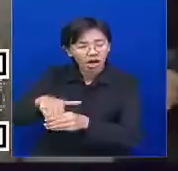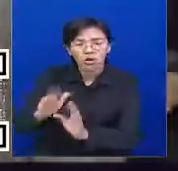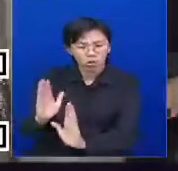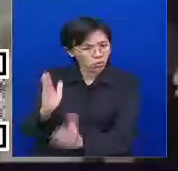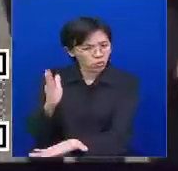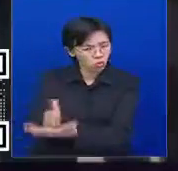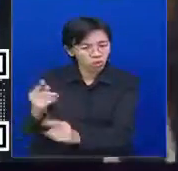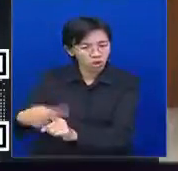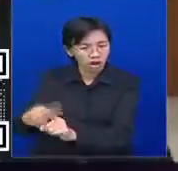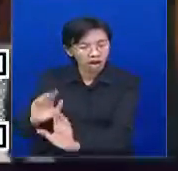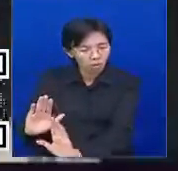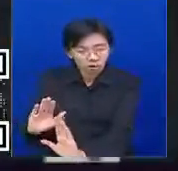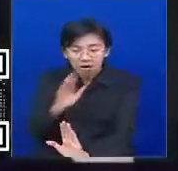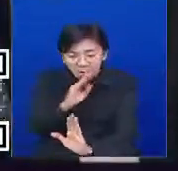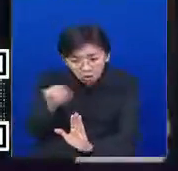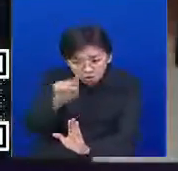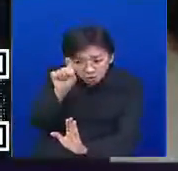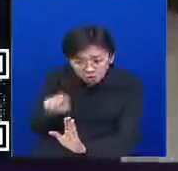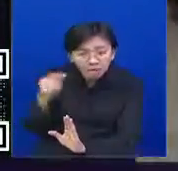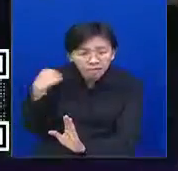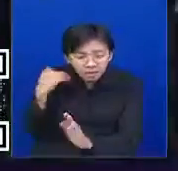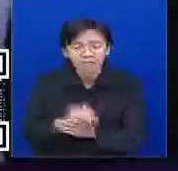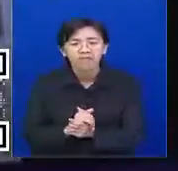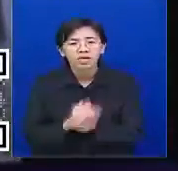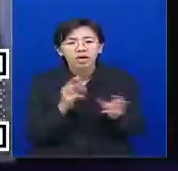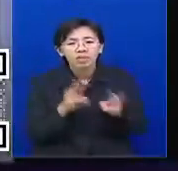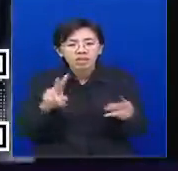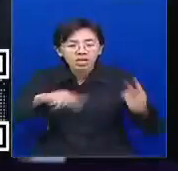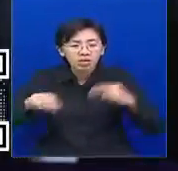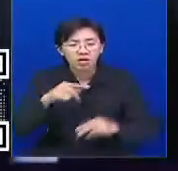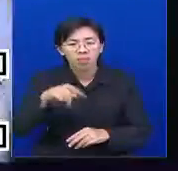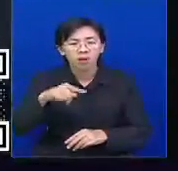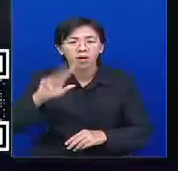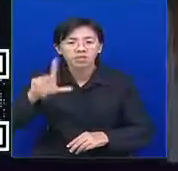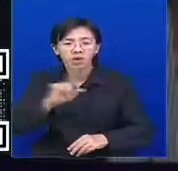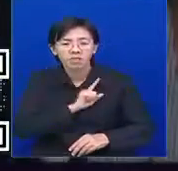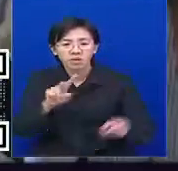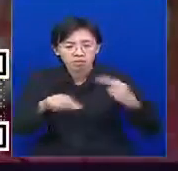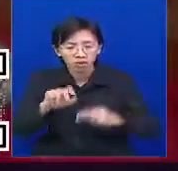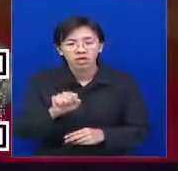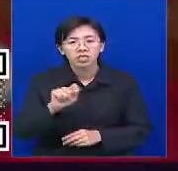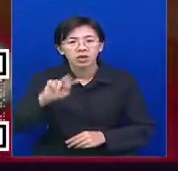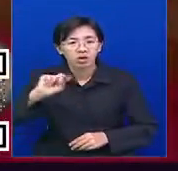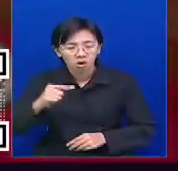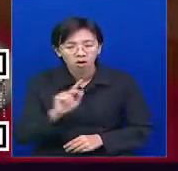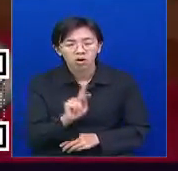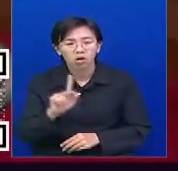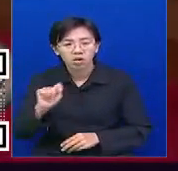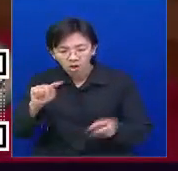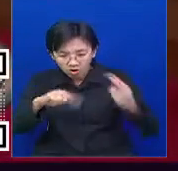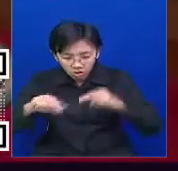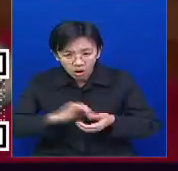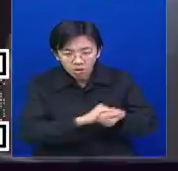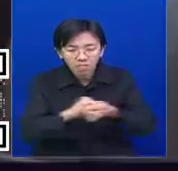ถ้ามีหลักฐานที่เข้าข่ายทุจริตนอกจากนี้ยังมีกลไกการตรวจสอบของปปช.สตง.และกกต.ร่วมกันตรวจส